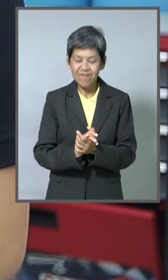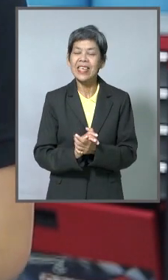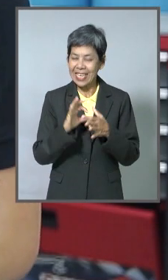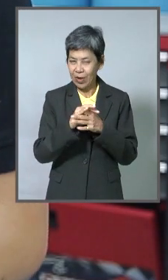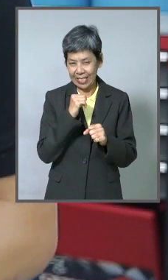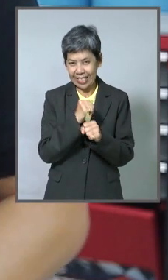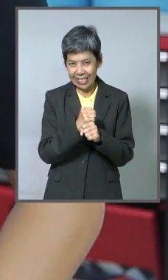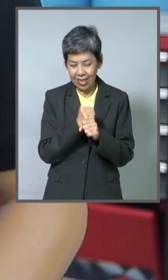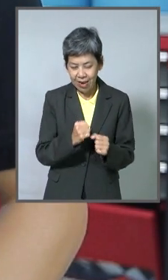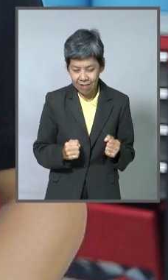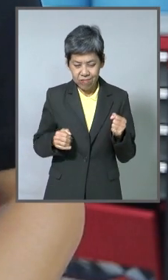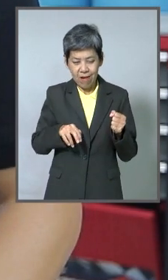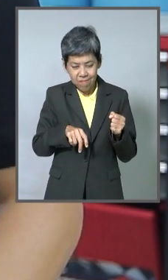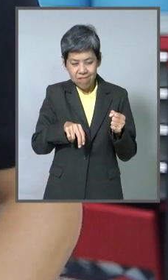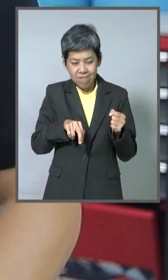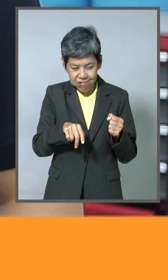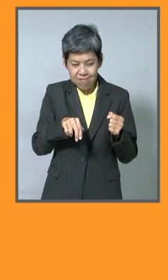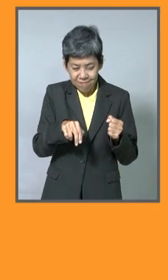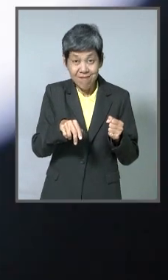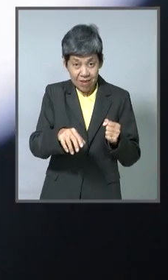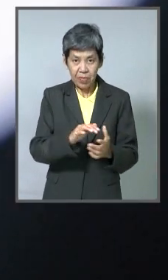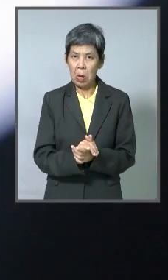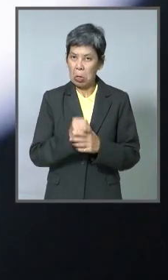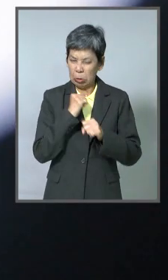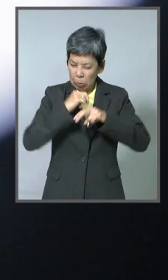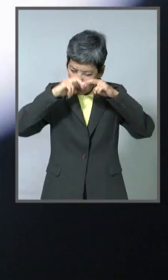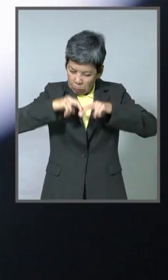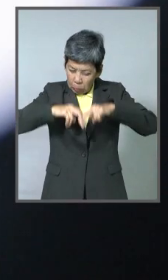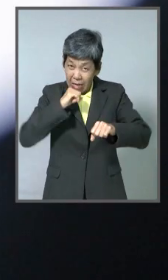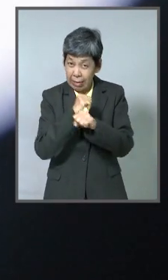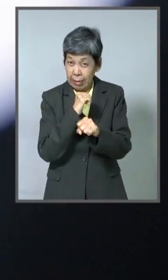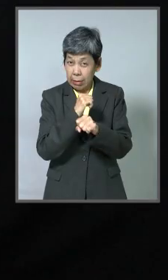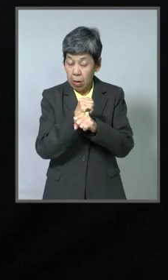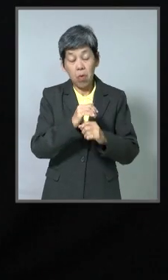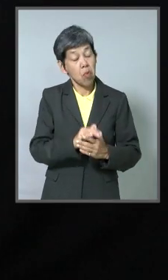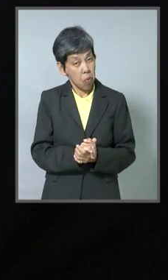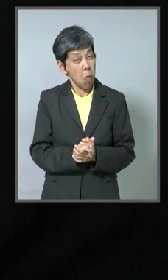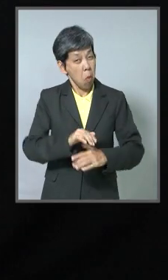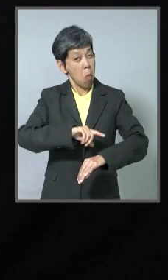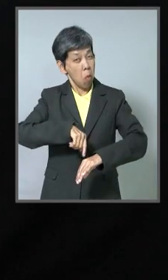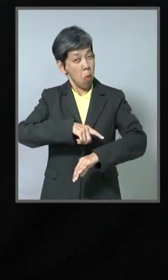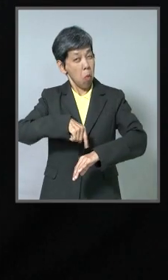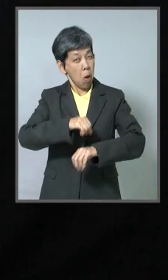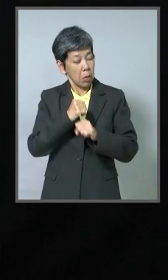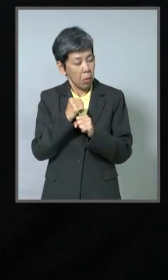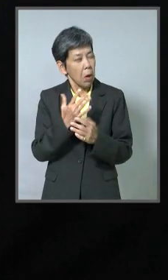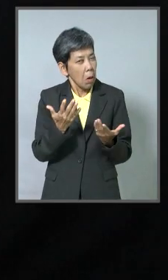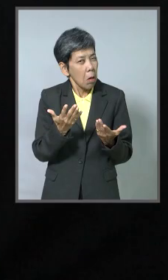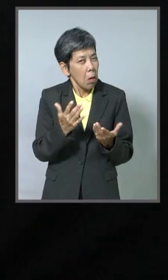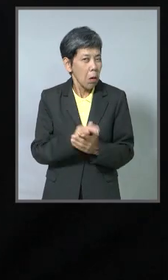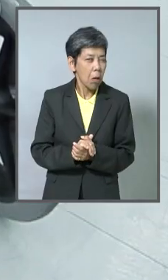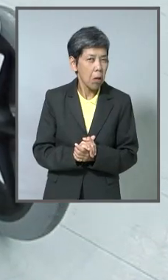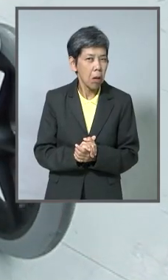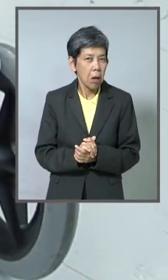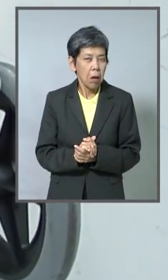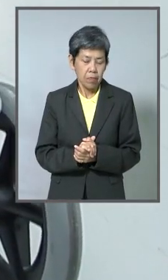นะครับอันนี้ก็คือจะเป็นที่มาของ Space Walker ครับ แม่และกว่าจะทำให้เป็นรูปเป็นร่างขึ้นมานะคะต้องใช้เวลา